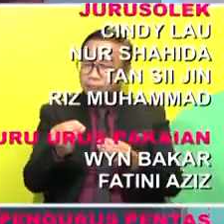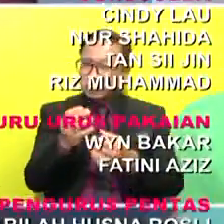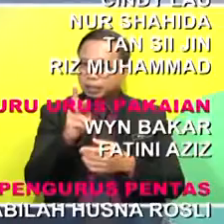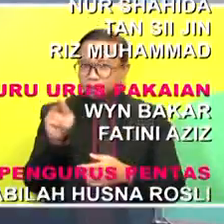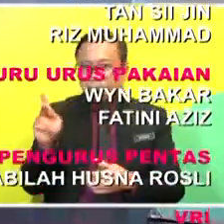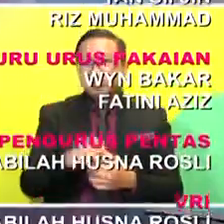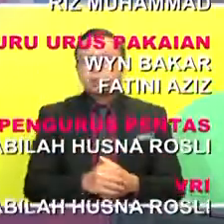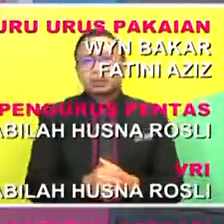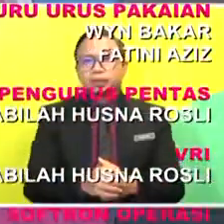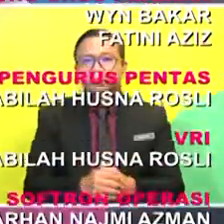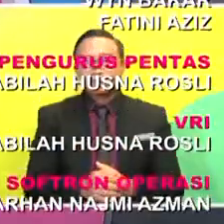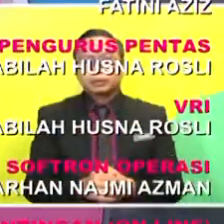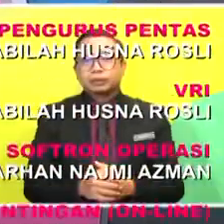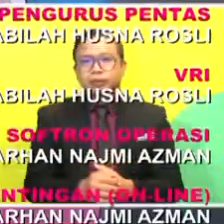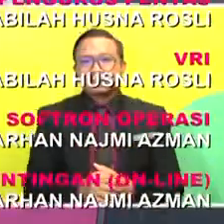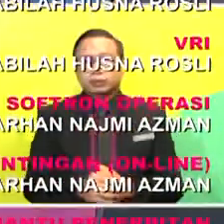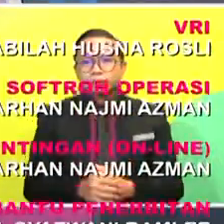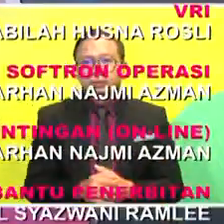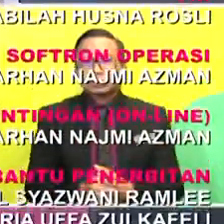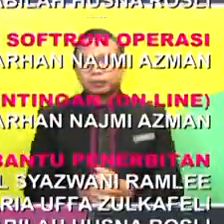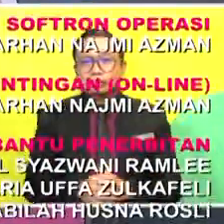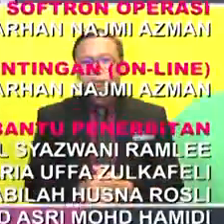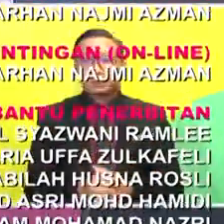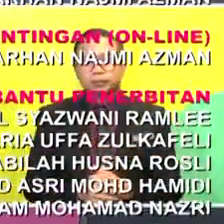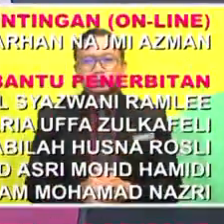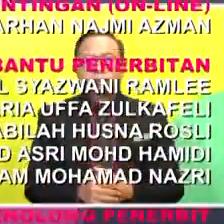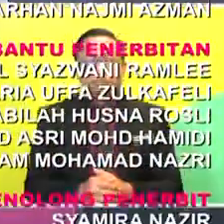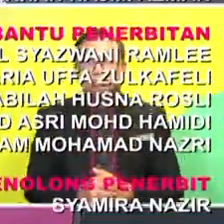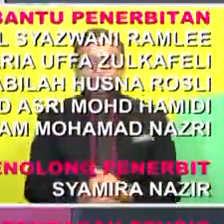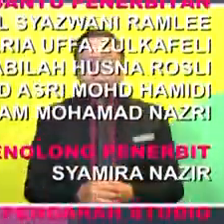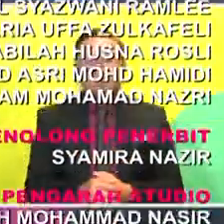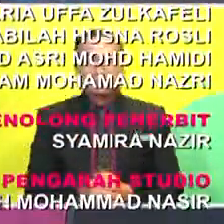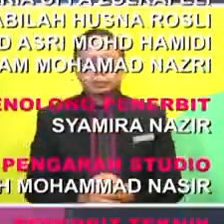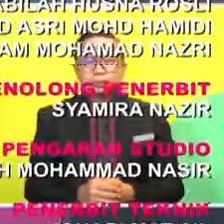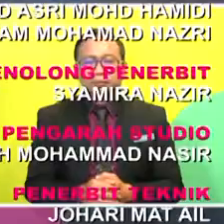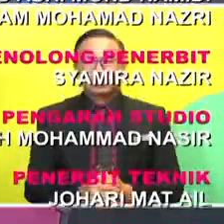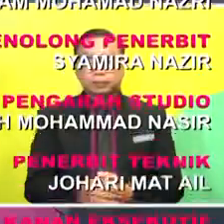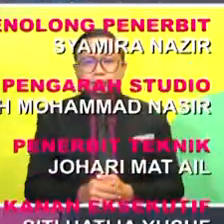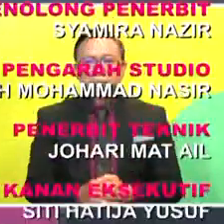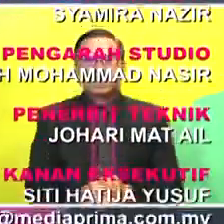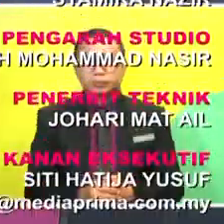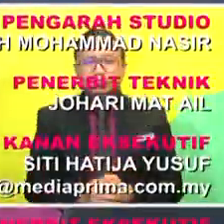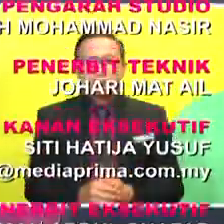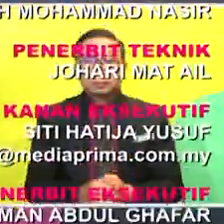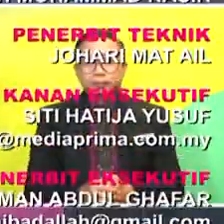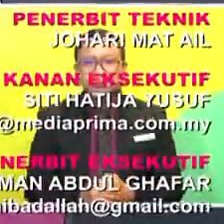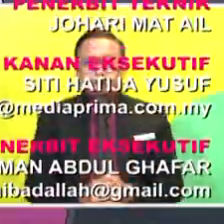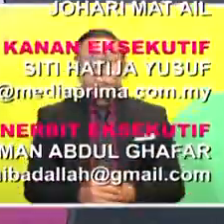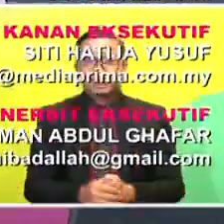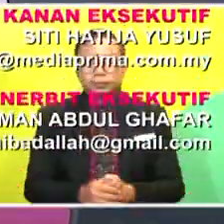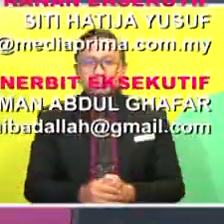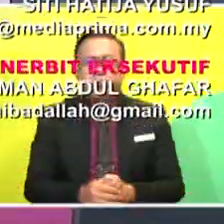disediakan. Chan mali chan, chan mali chan, chan mali chan,